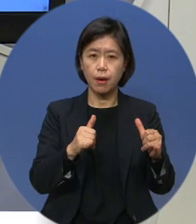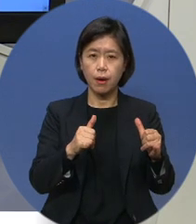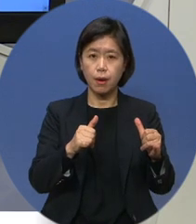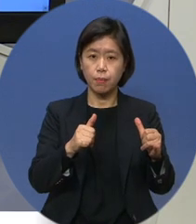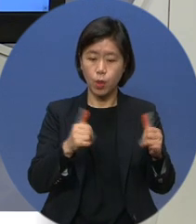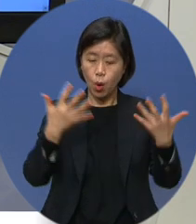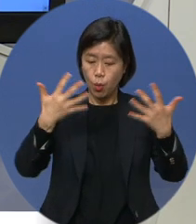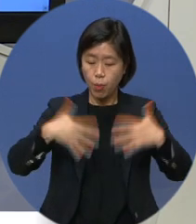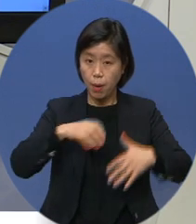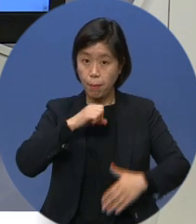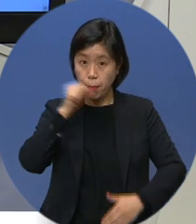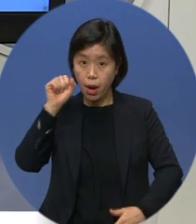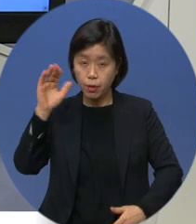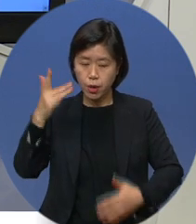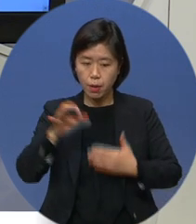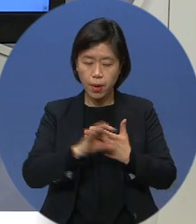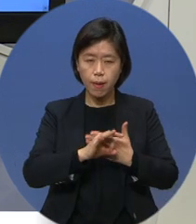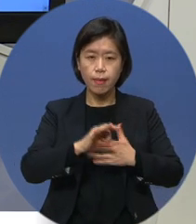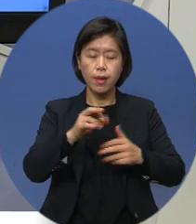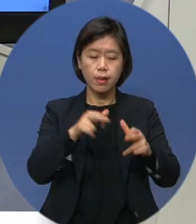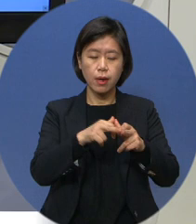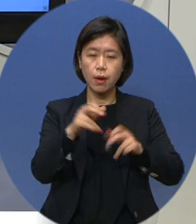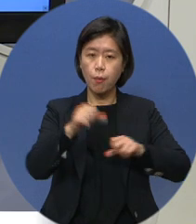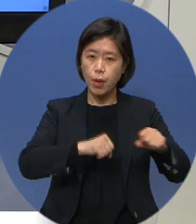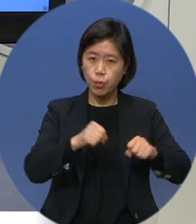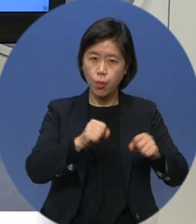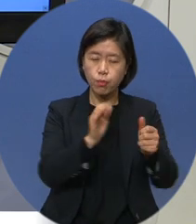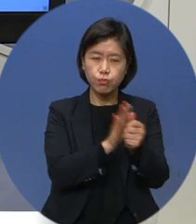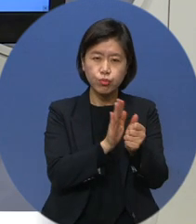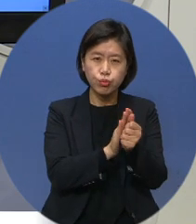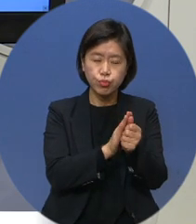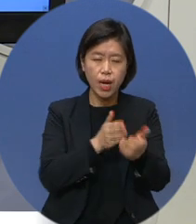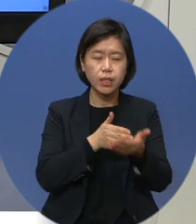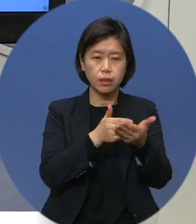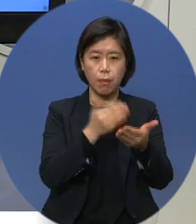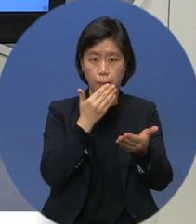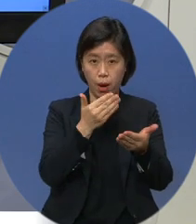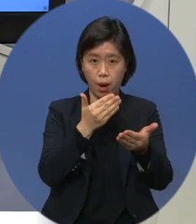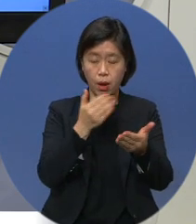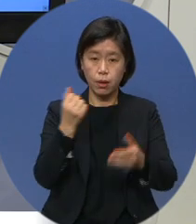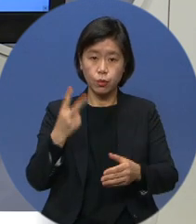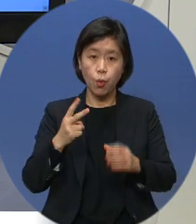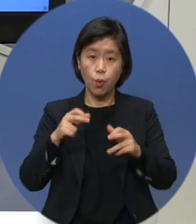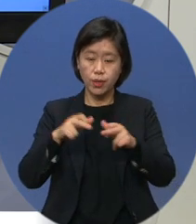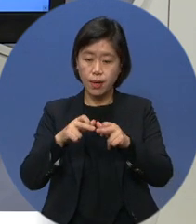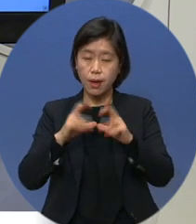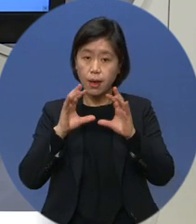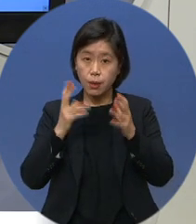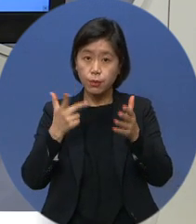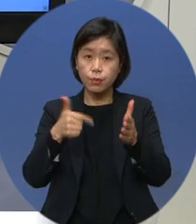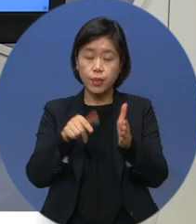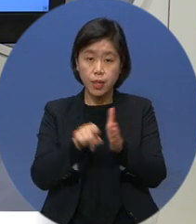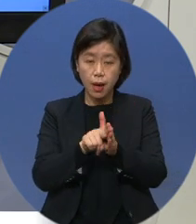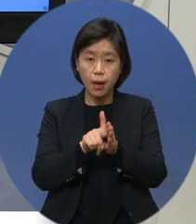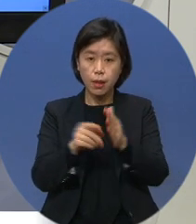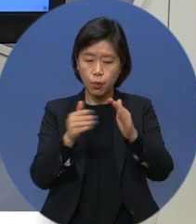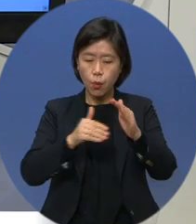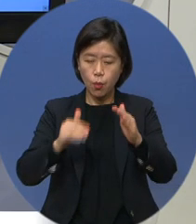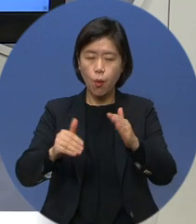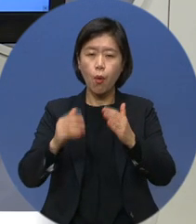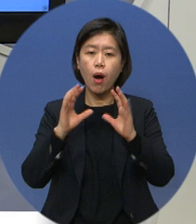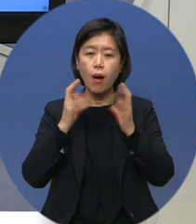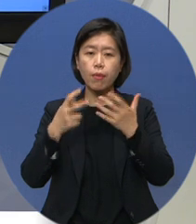장애인활동지원 서비스를 신청할 수 있게 됩니다 또한 장애아동을 위한 공공 어린이 재활병원 설치와